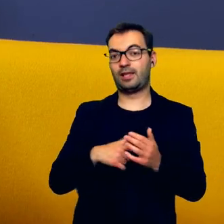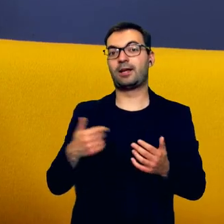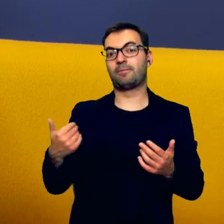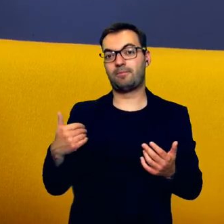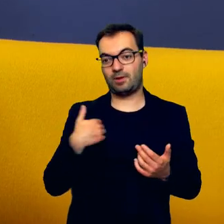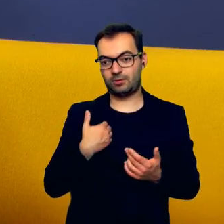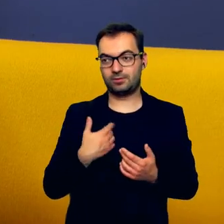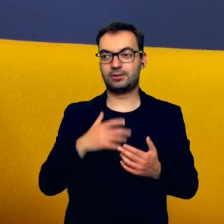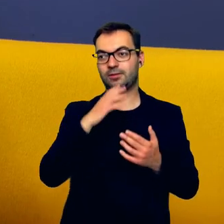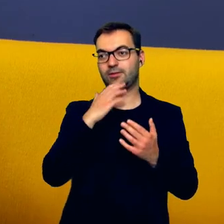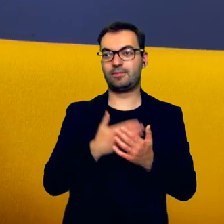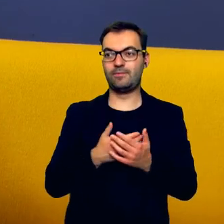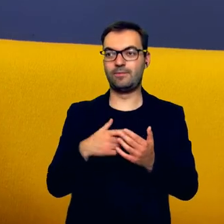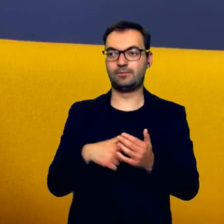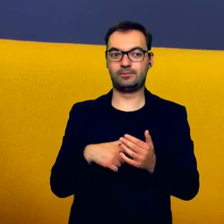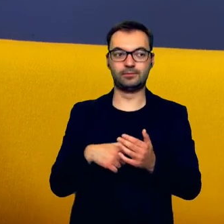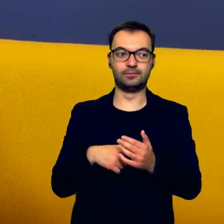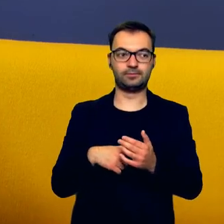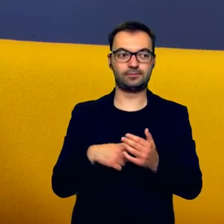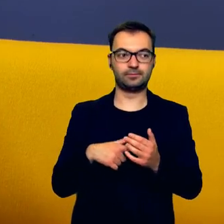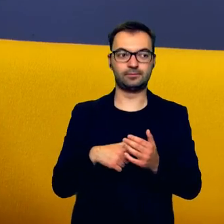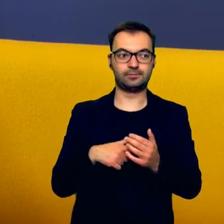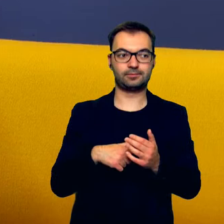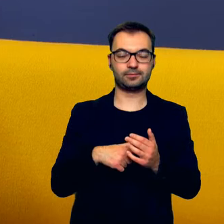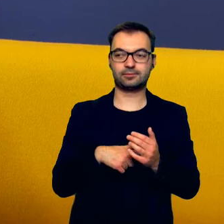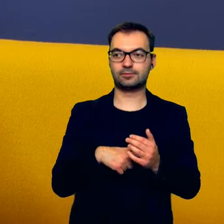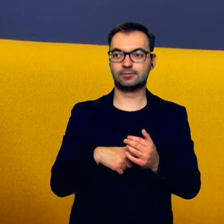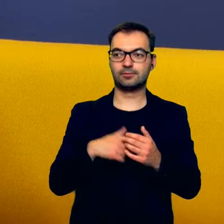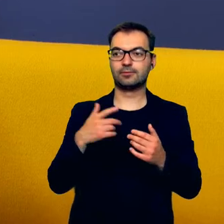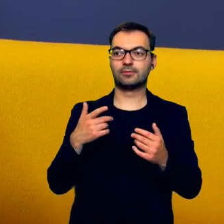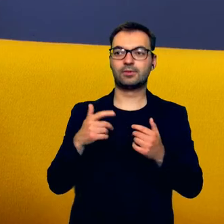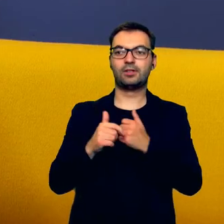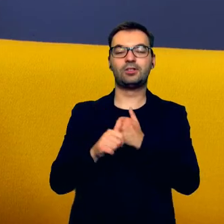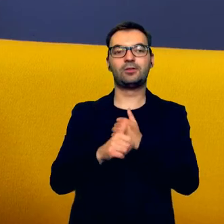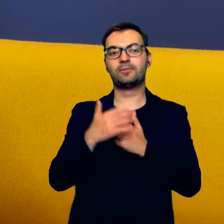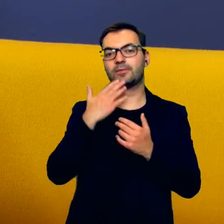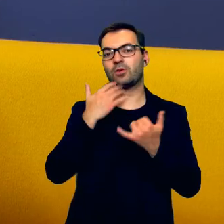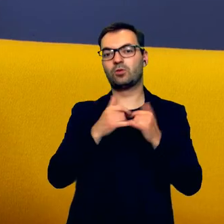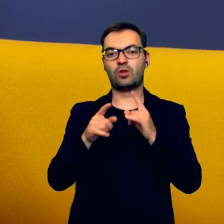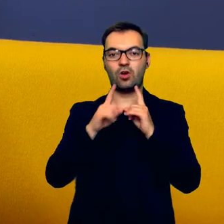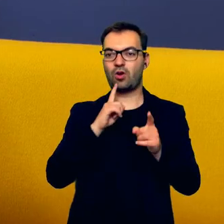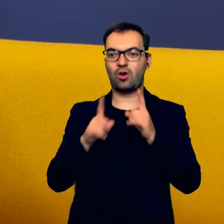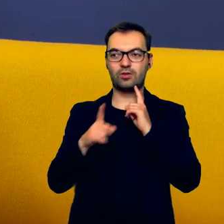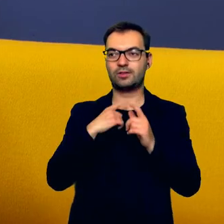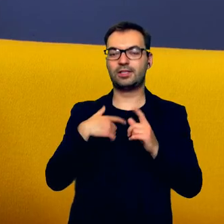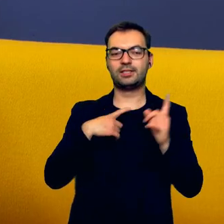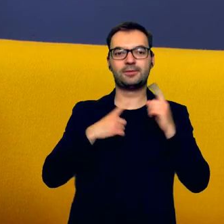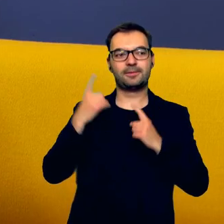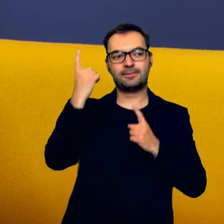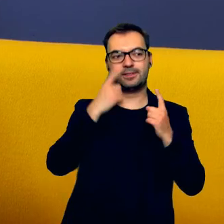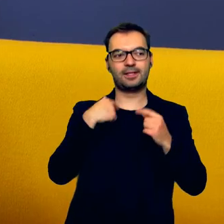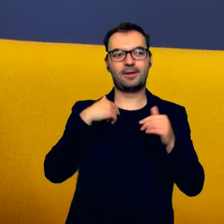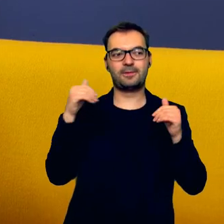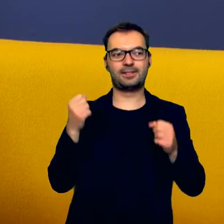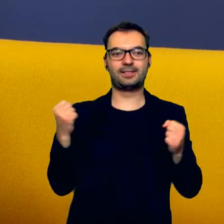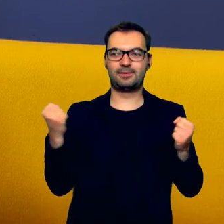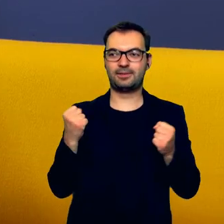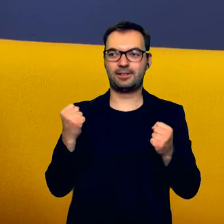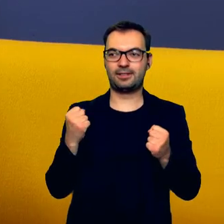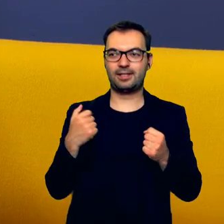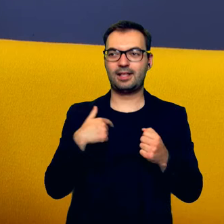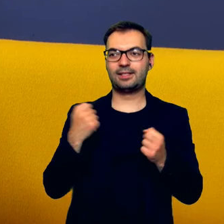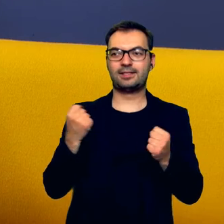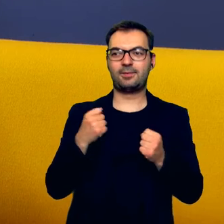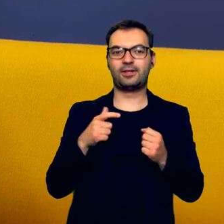było. Przyznam się, że tutaj pod wpływem różnych rozmów czasami dochodzę do wniosku, że może ja za bardzo